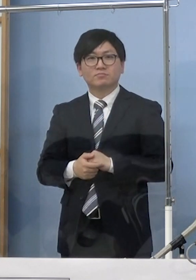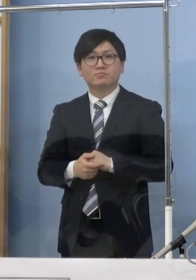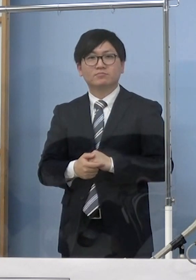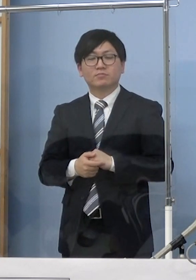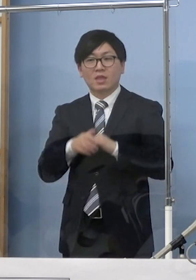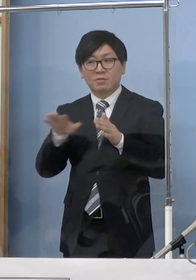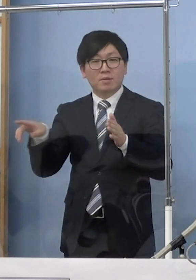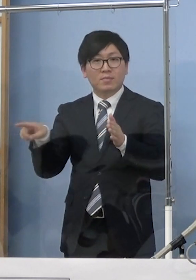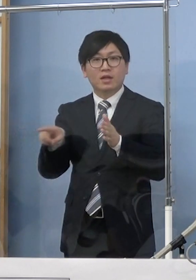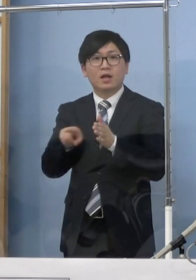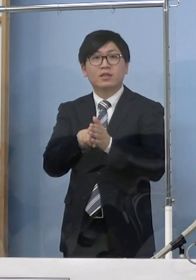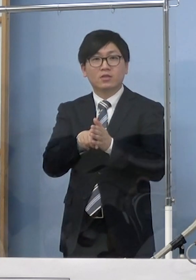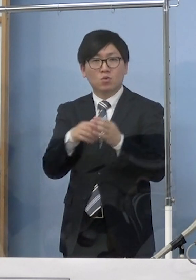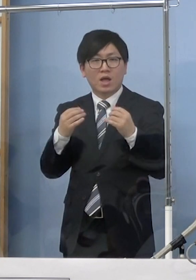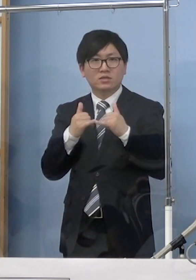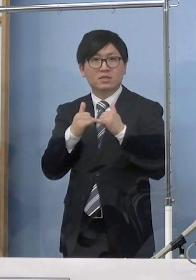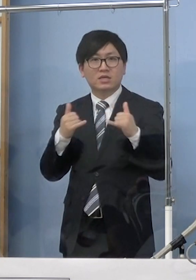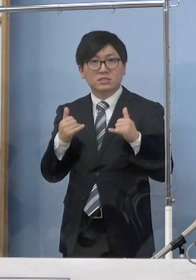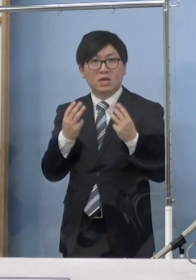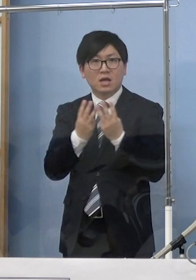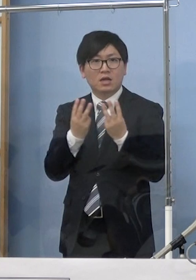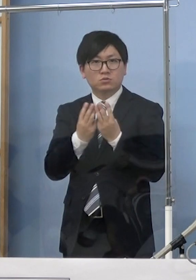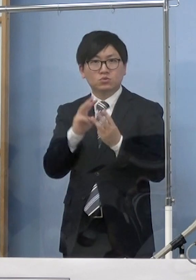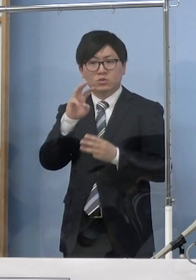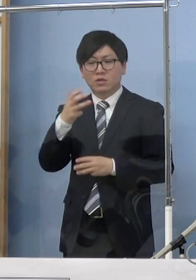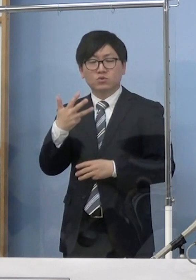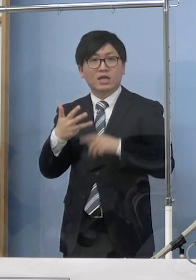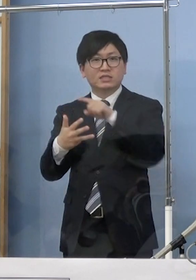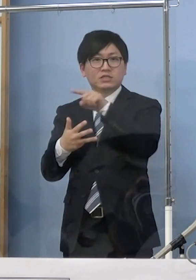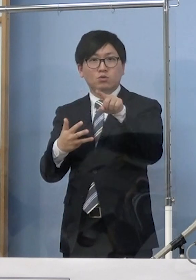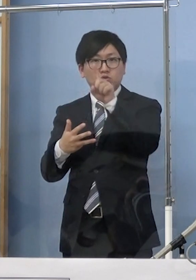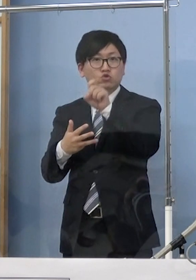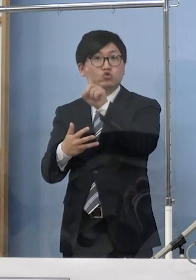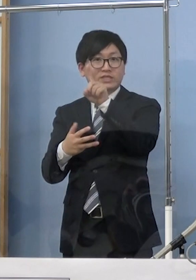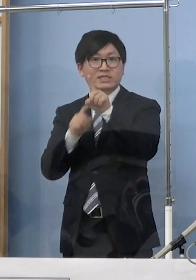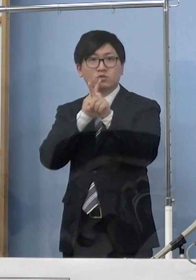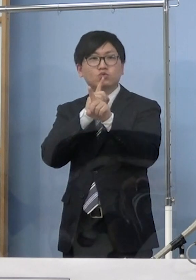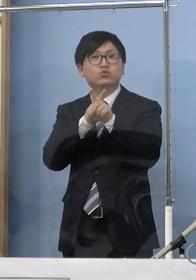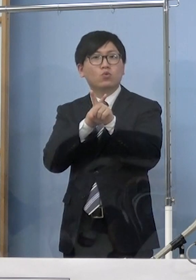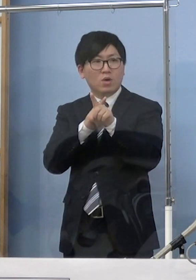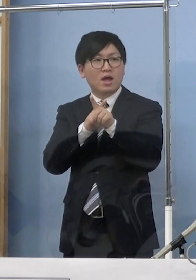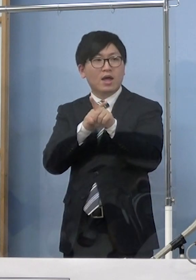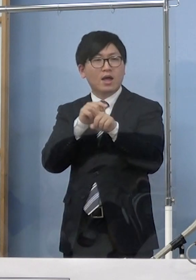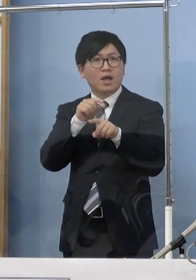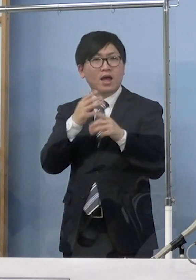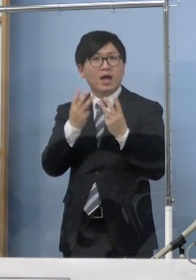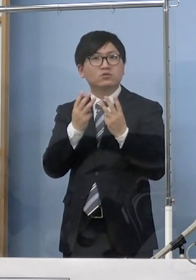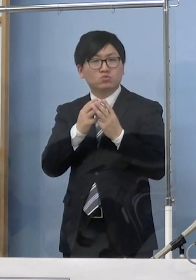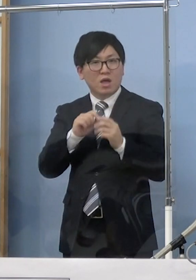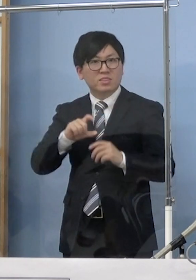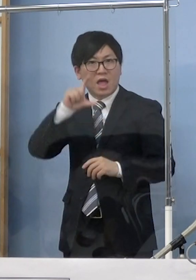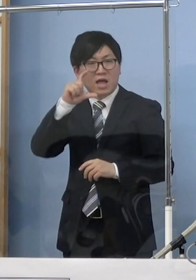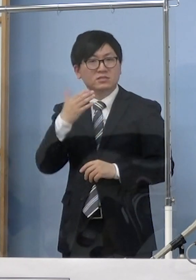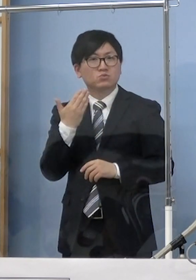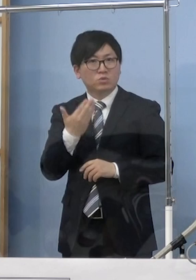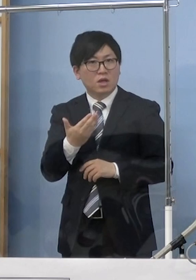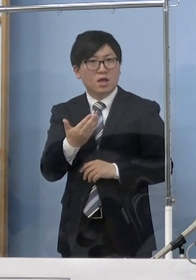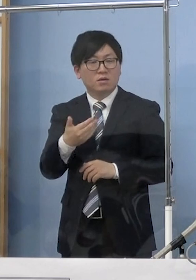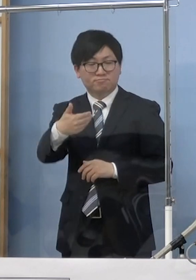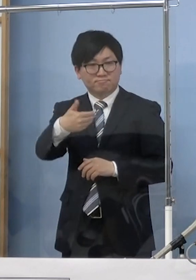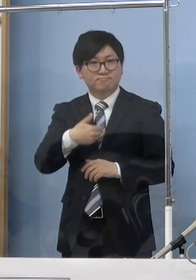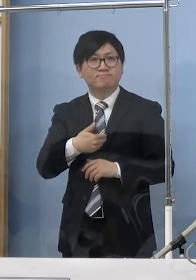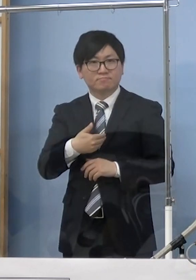者の中でも、この38分の11というのは結構高い比率なんですか？ これは非常に高いです。 もうじゃあ、